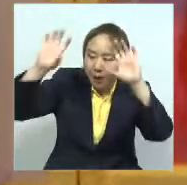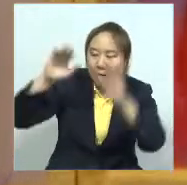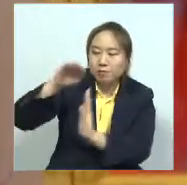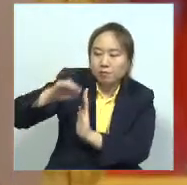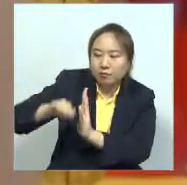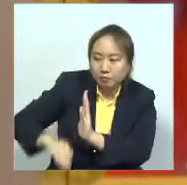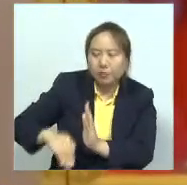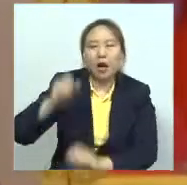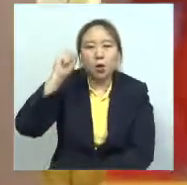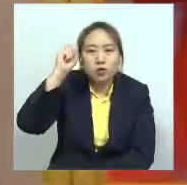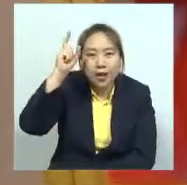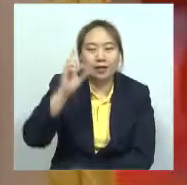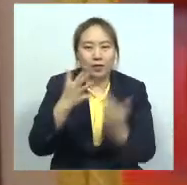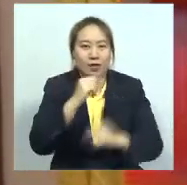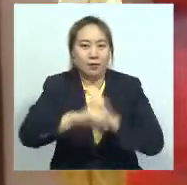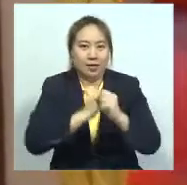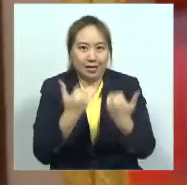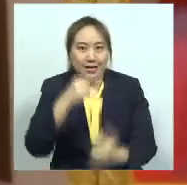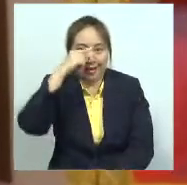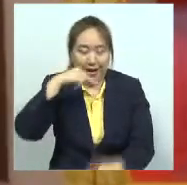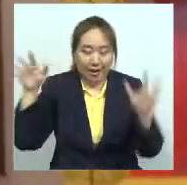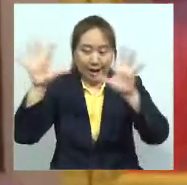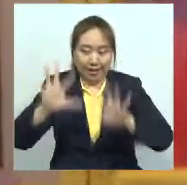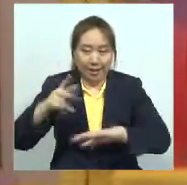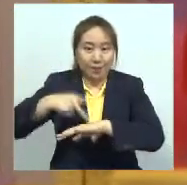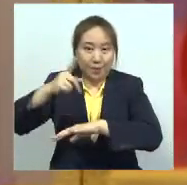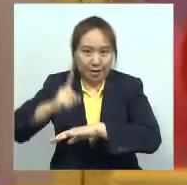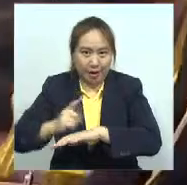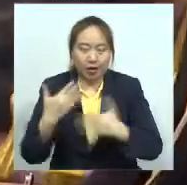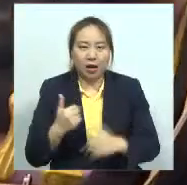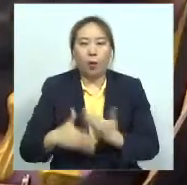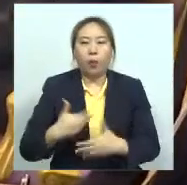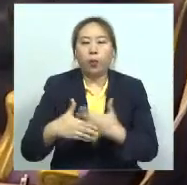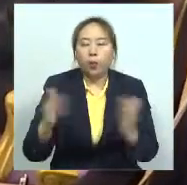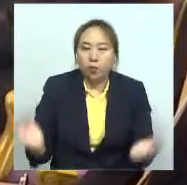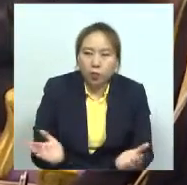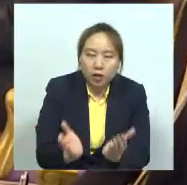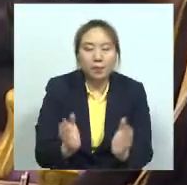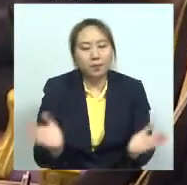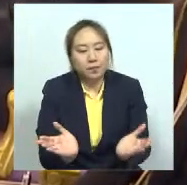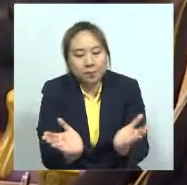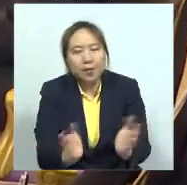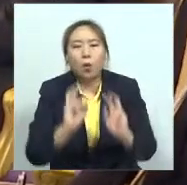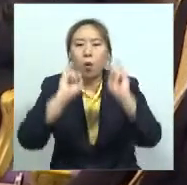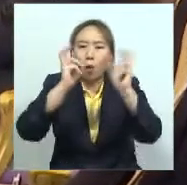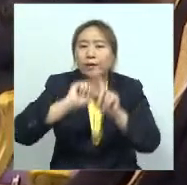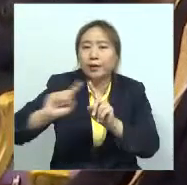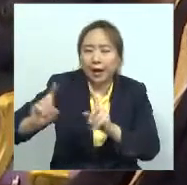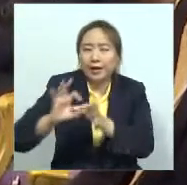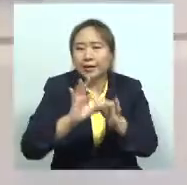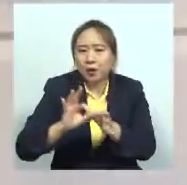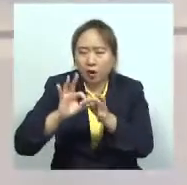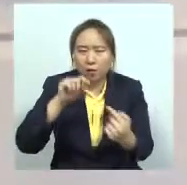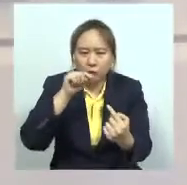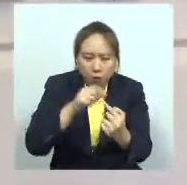ลและในปีนี้ประเทศไทยในฐานะที่เป็นประธานอาเซียนก็จะเดินหน้าส่งเสริมและผลักดันประเด็นที่เกี่ยวข้องกับความ